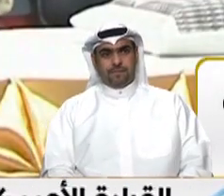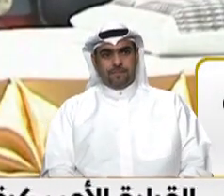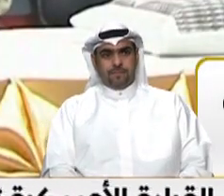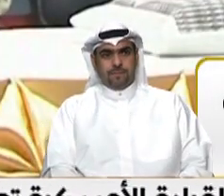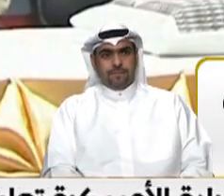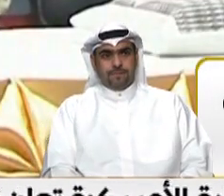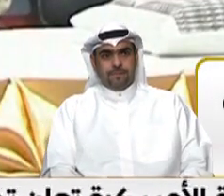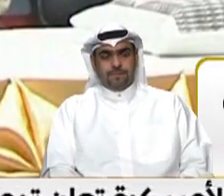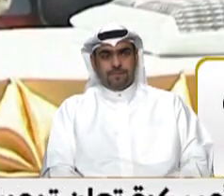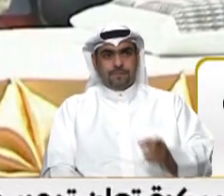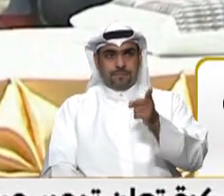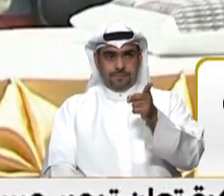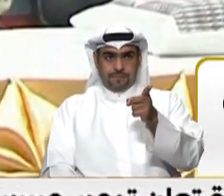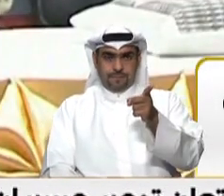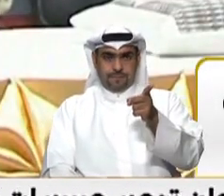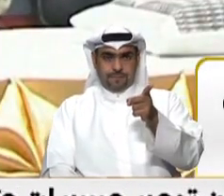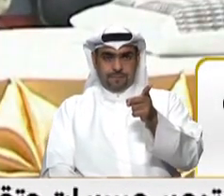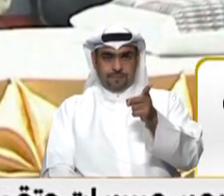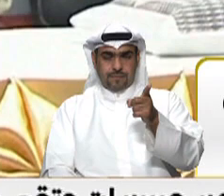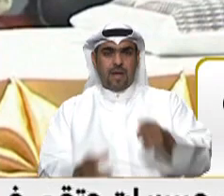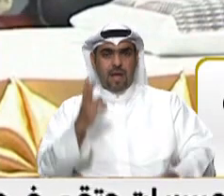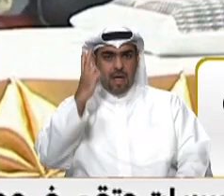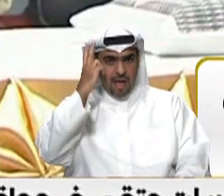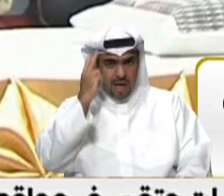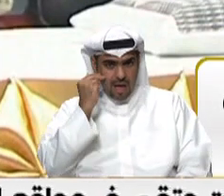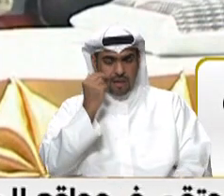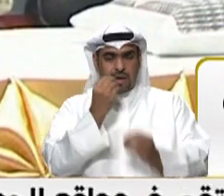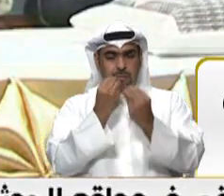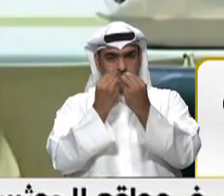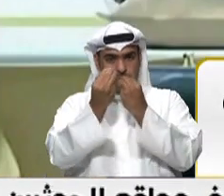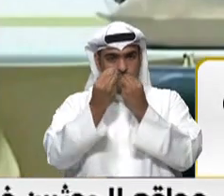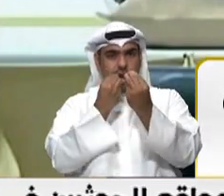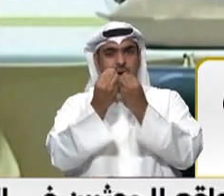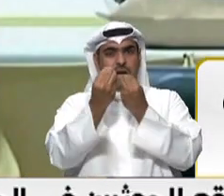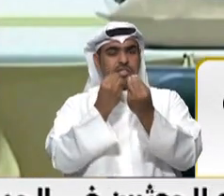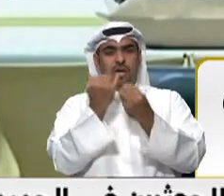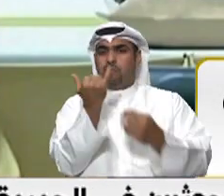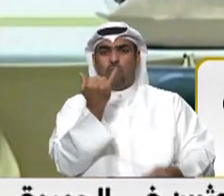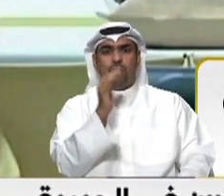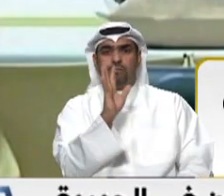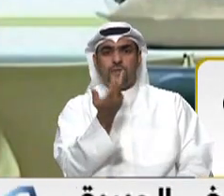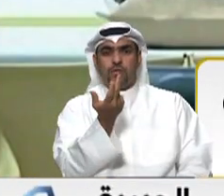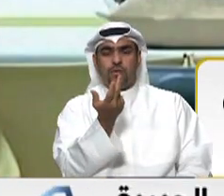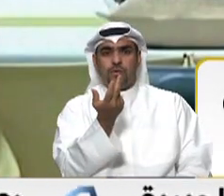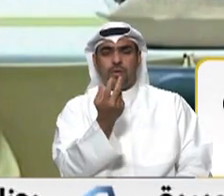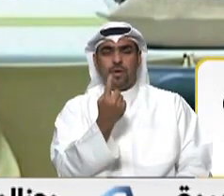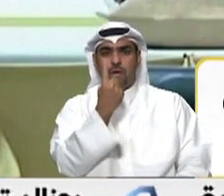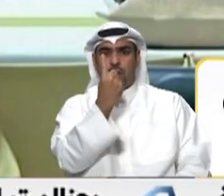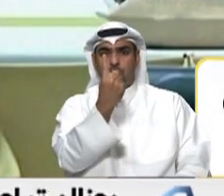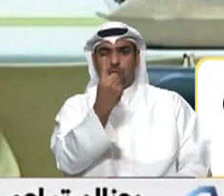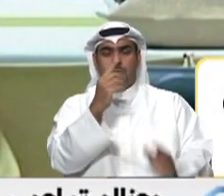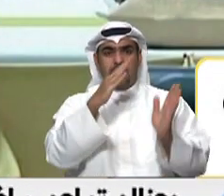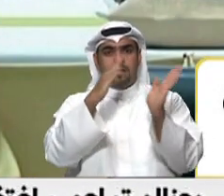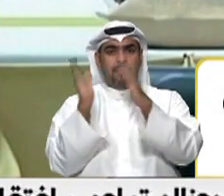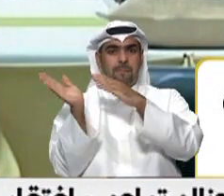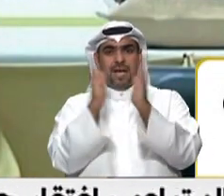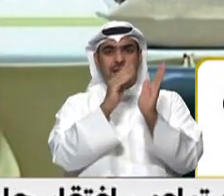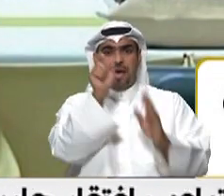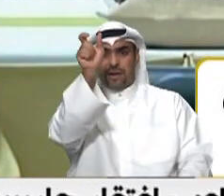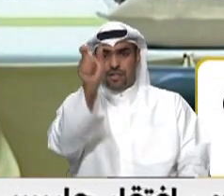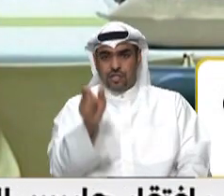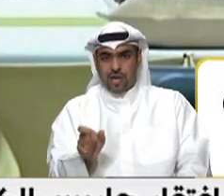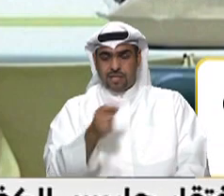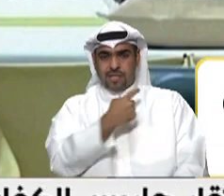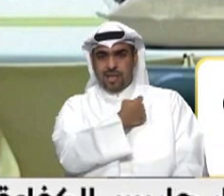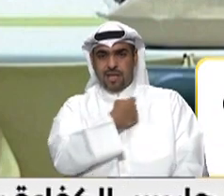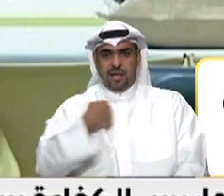المقلق نتطلع الى مناقشه كل العمل الذي نقوم به لتحسين حياه مليار شخص مجتمعين وبينما نراجع هذه الاجنده